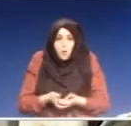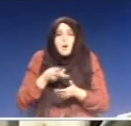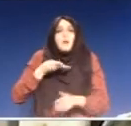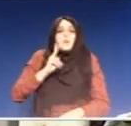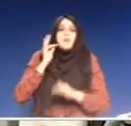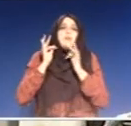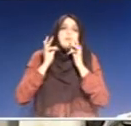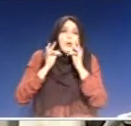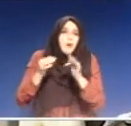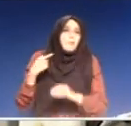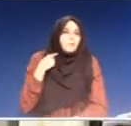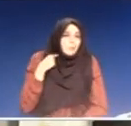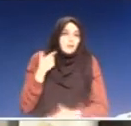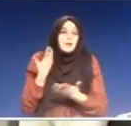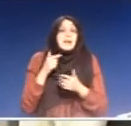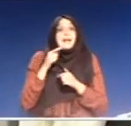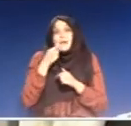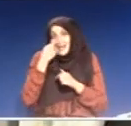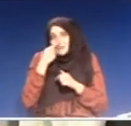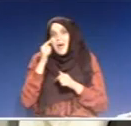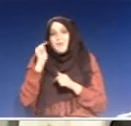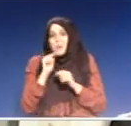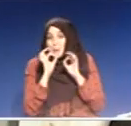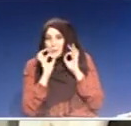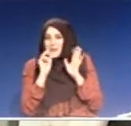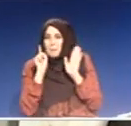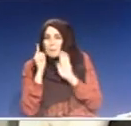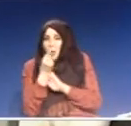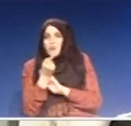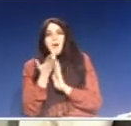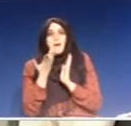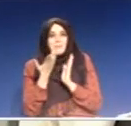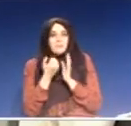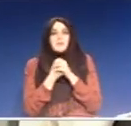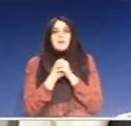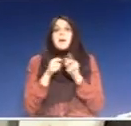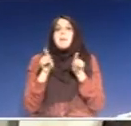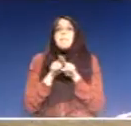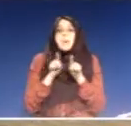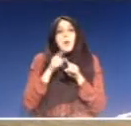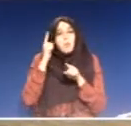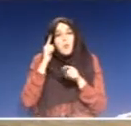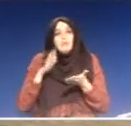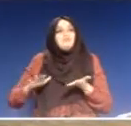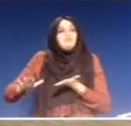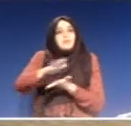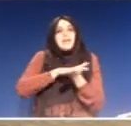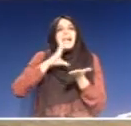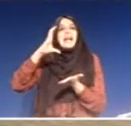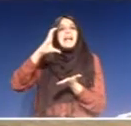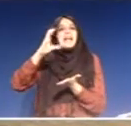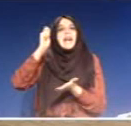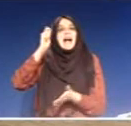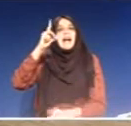الخبير يدقق. ثم تحدث عن المسح كي قال بالكاداستر